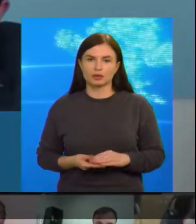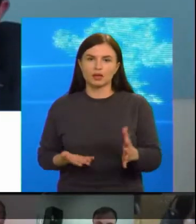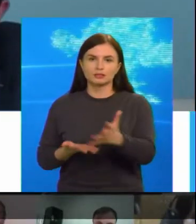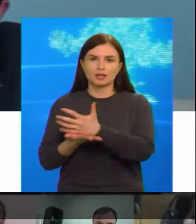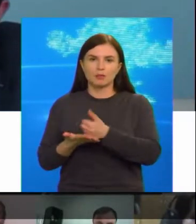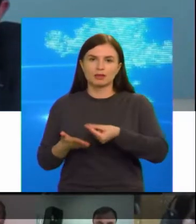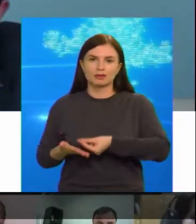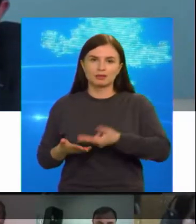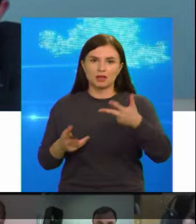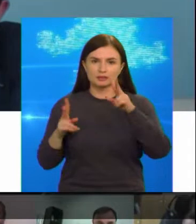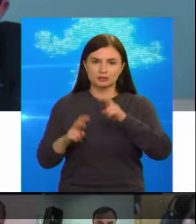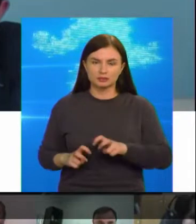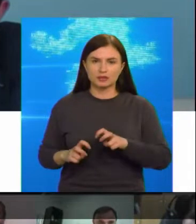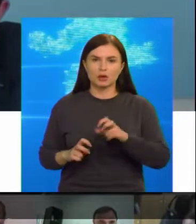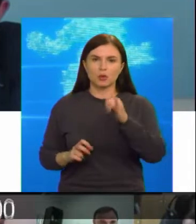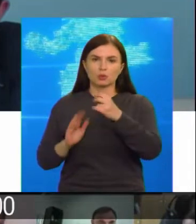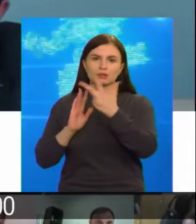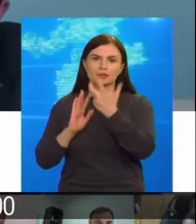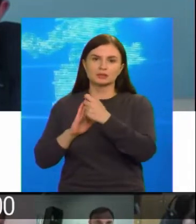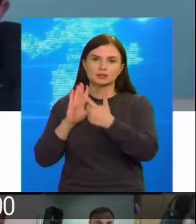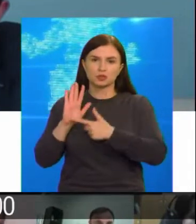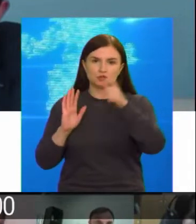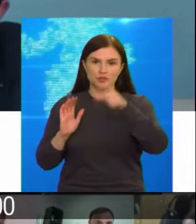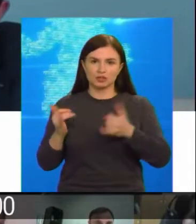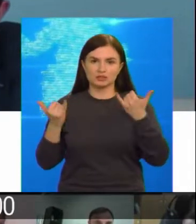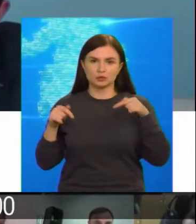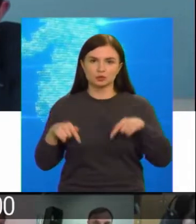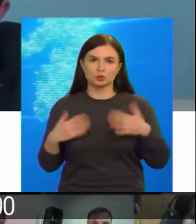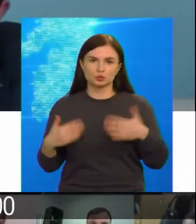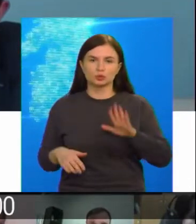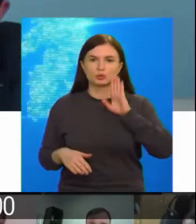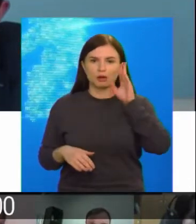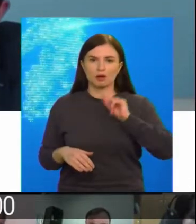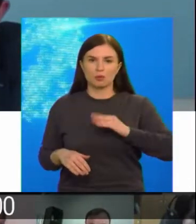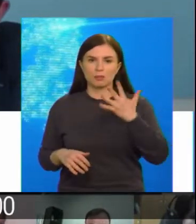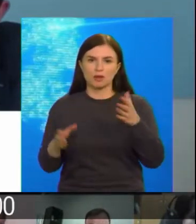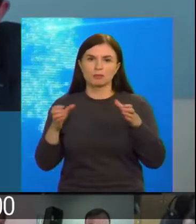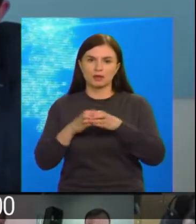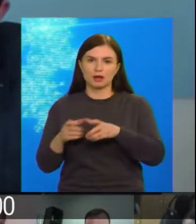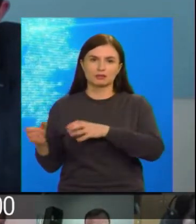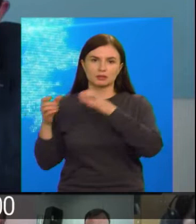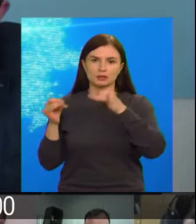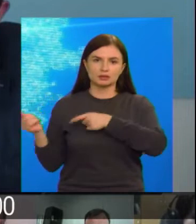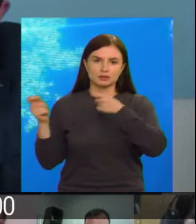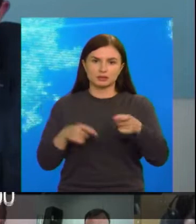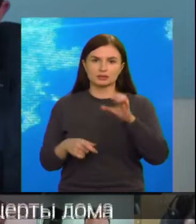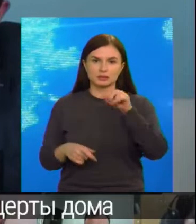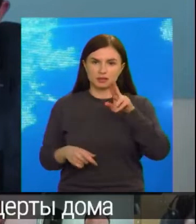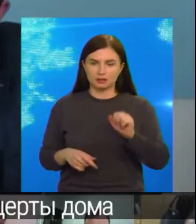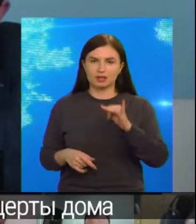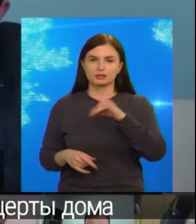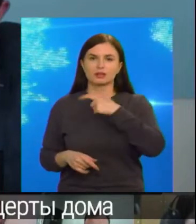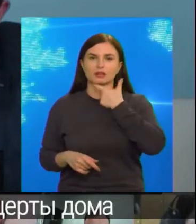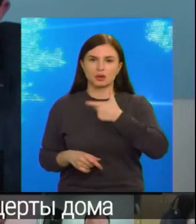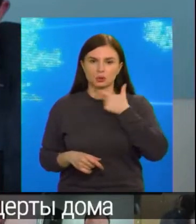у 317 человек. Сегодня здесь уже с утра работают 5 бригад из Садки, 4 бригады из Златоуста и